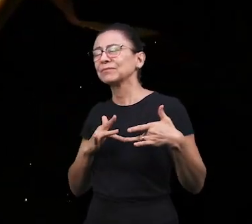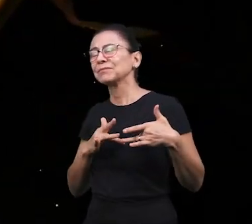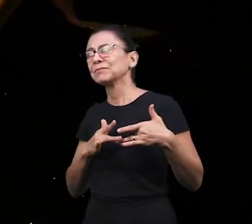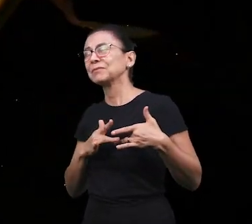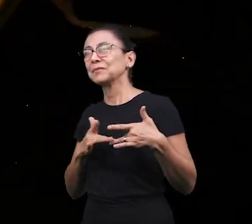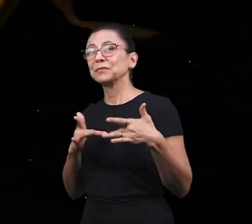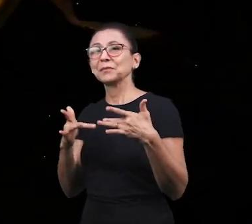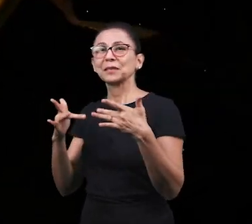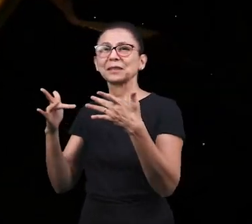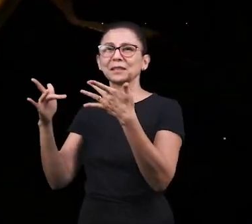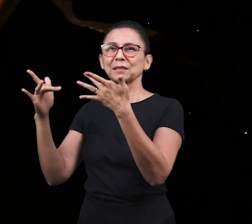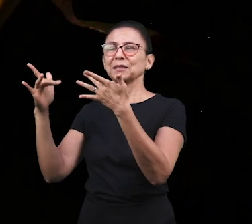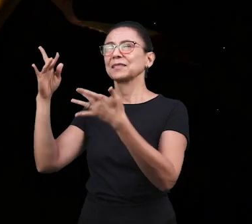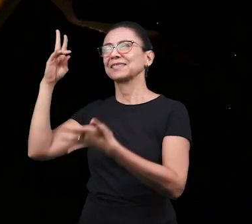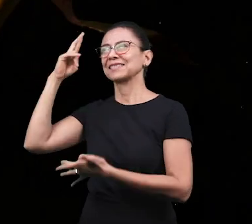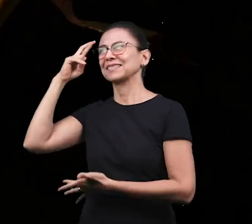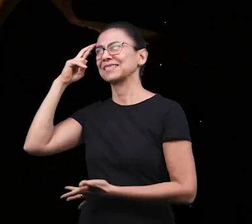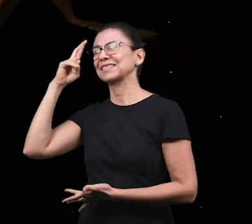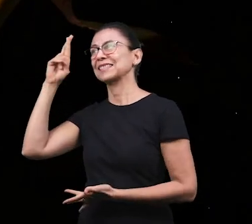minha